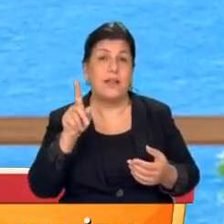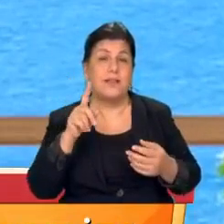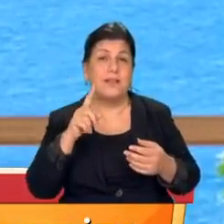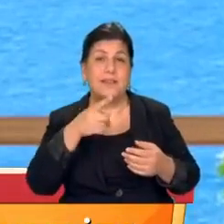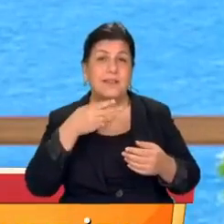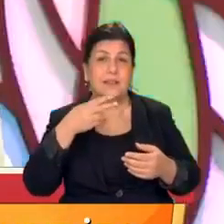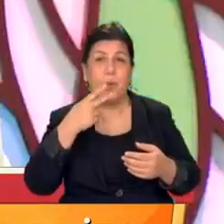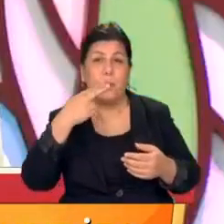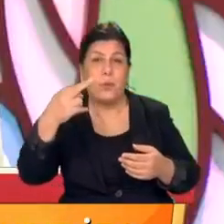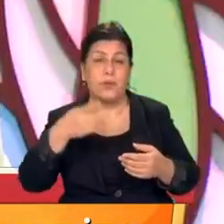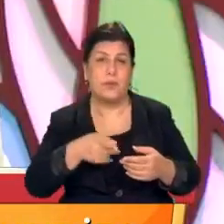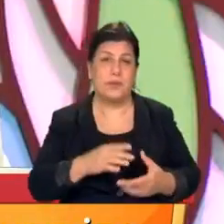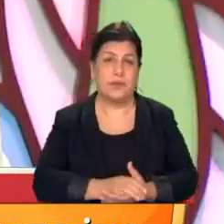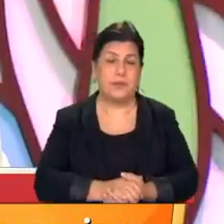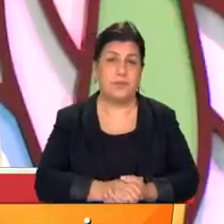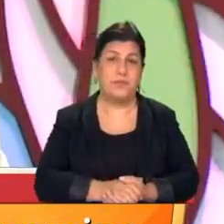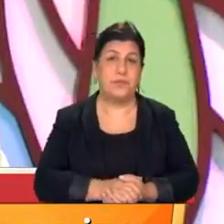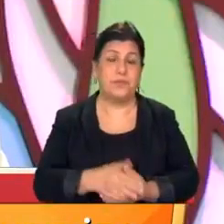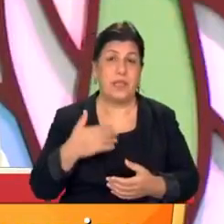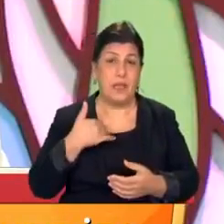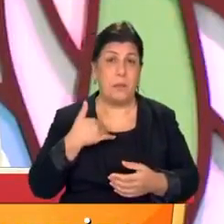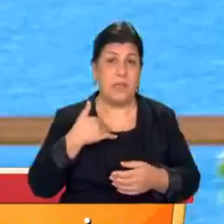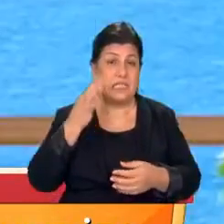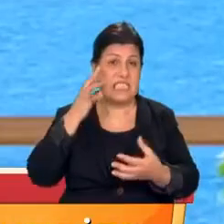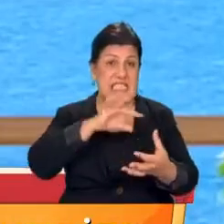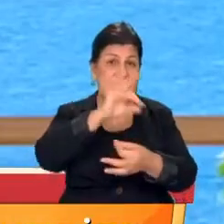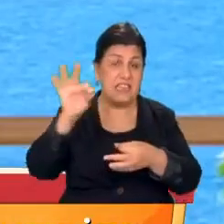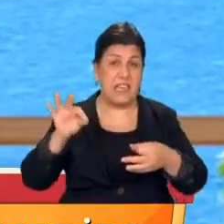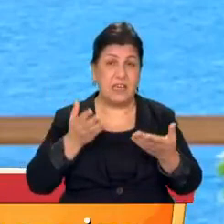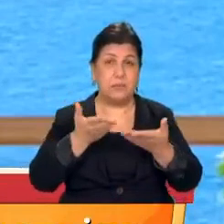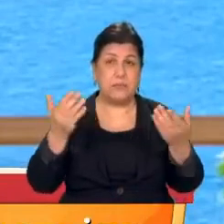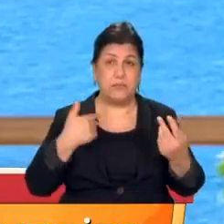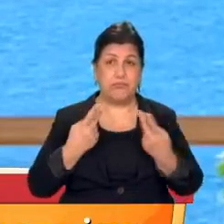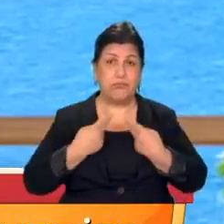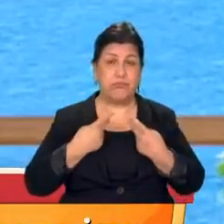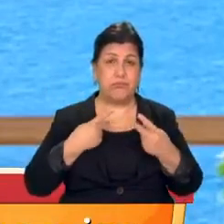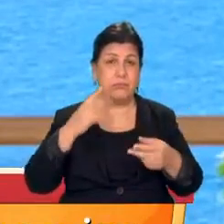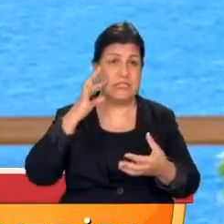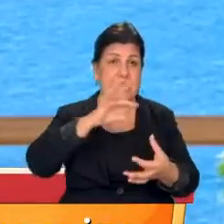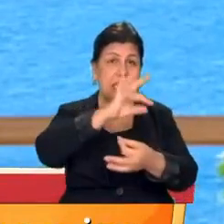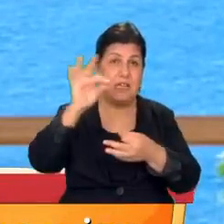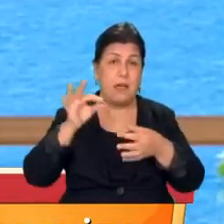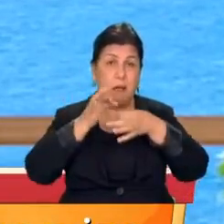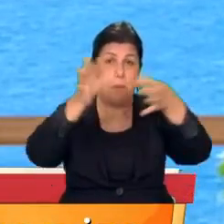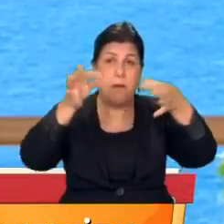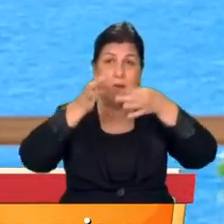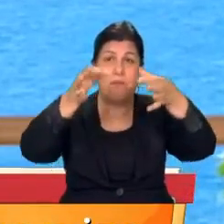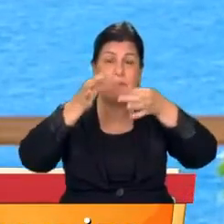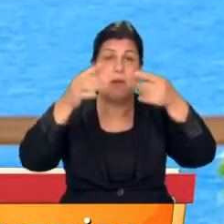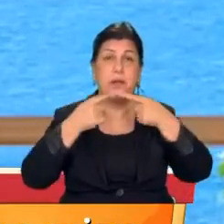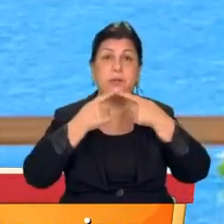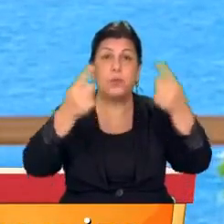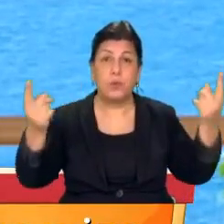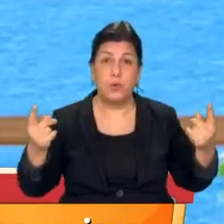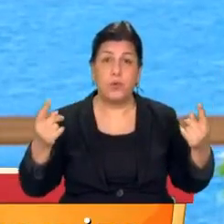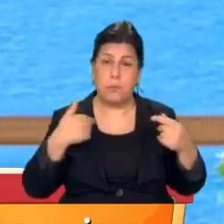Hah Vur Rahim bunları mı Haber ver ben kullanımı affederim diyor innallahe